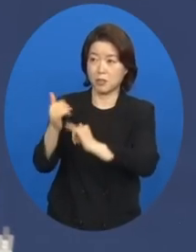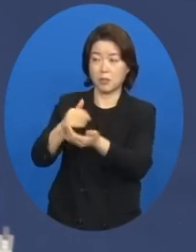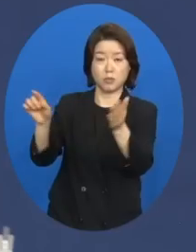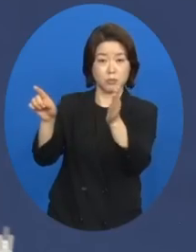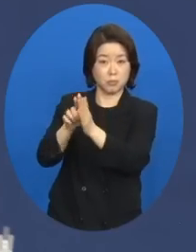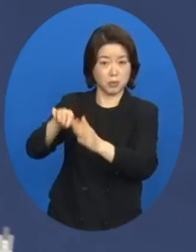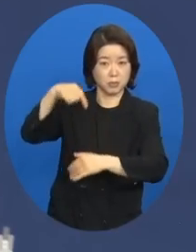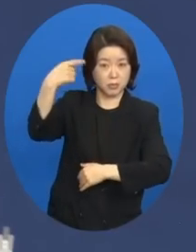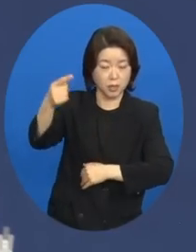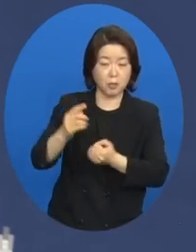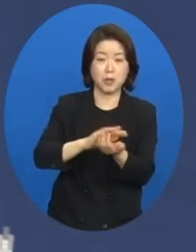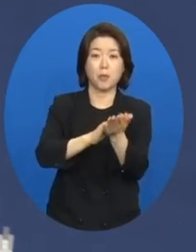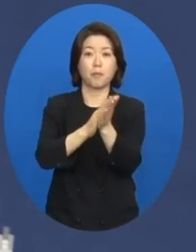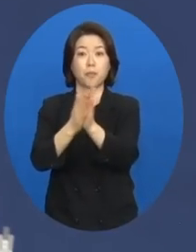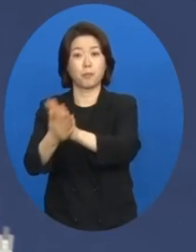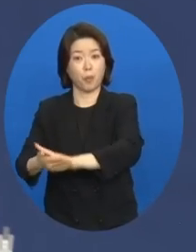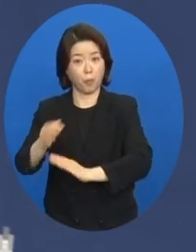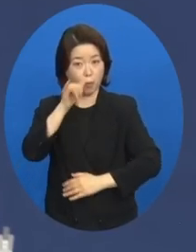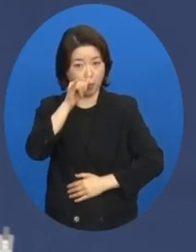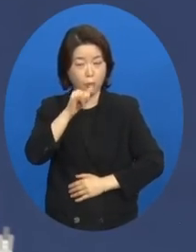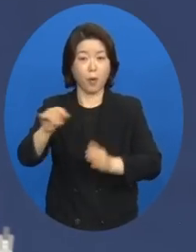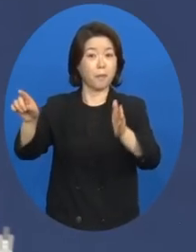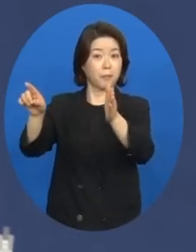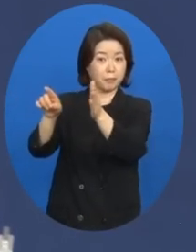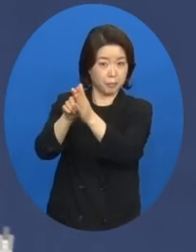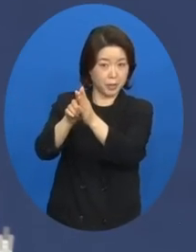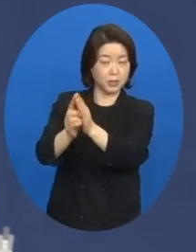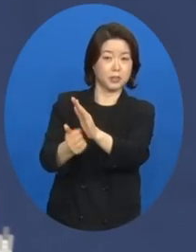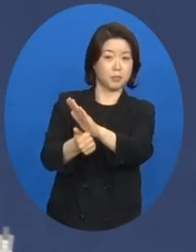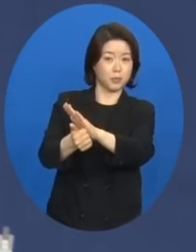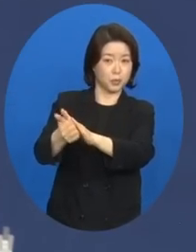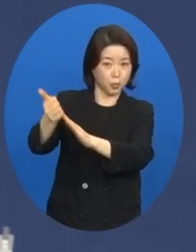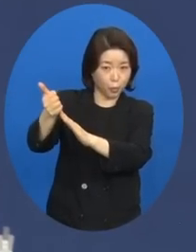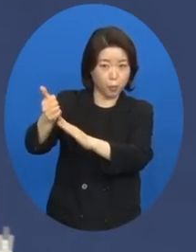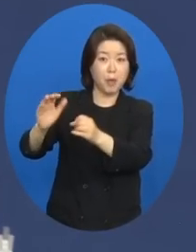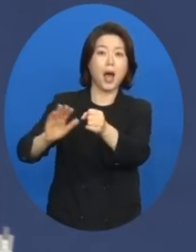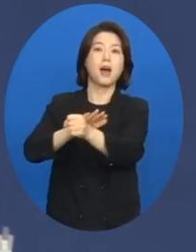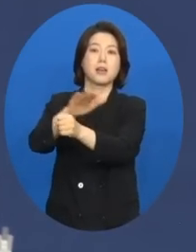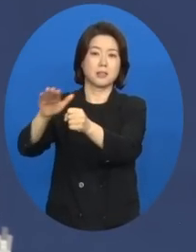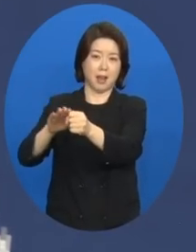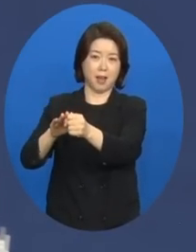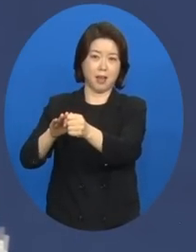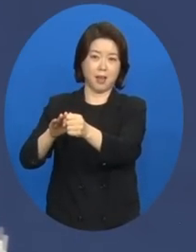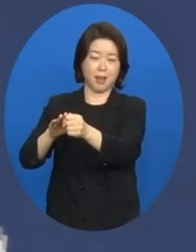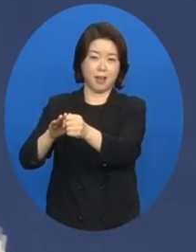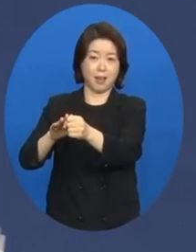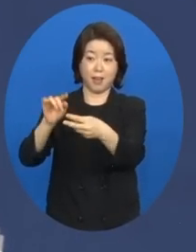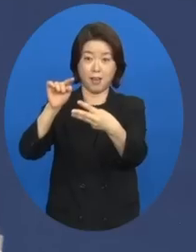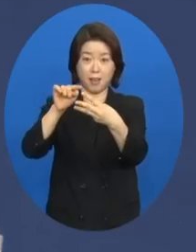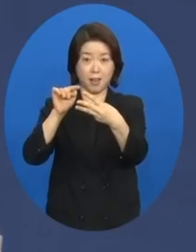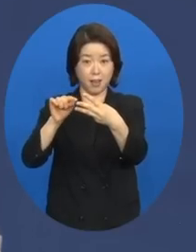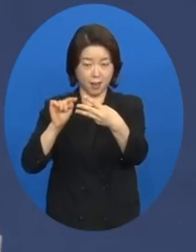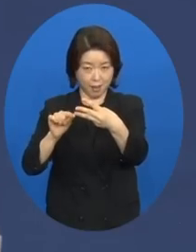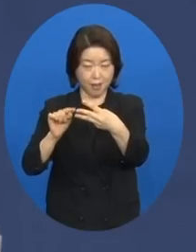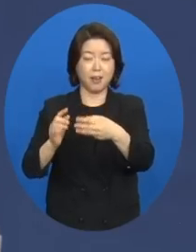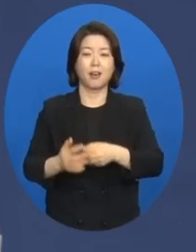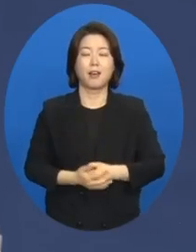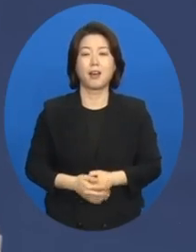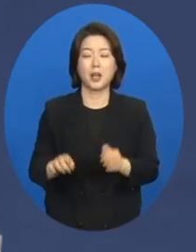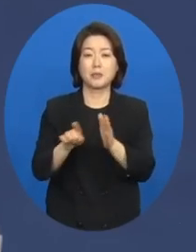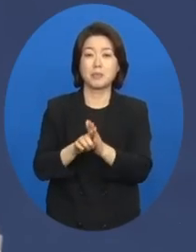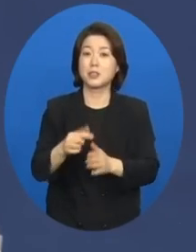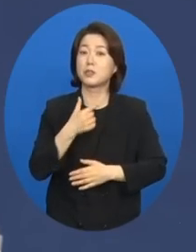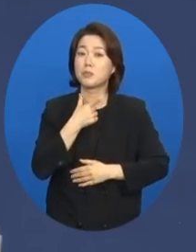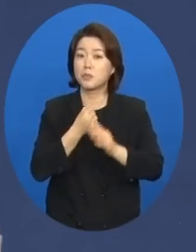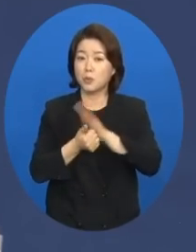나면요 변화가 일어나는데, 믿음, 소망, 사랑, 이것이, 그러니까 이 믿음, 소망,